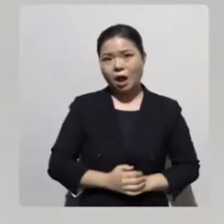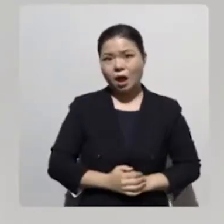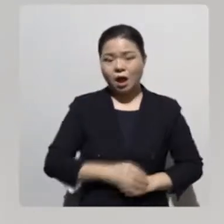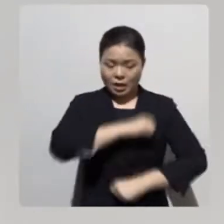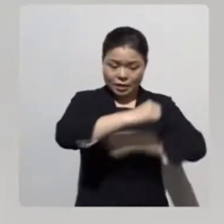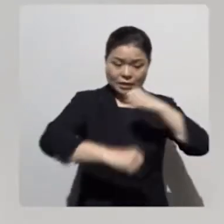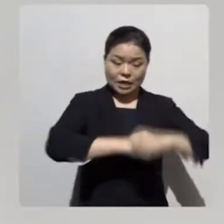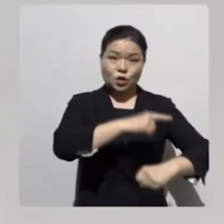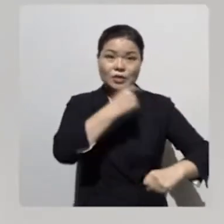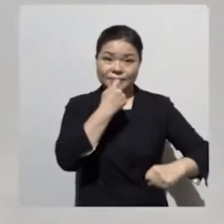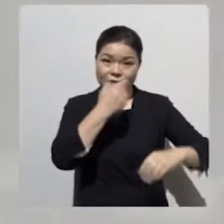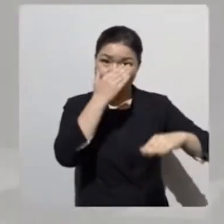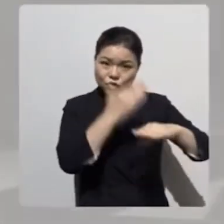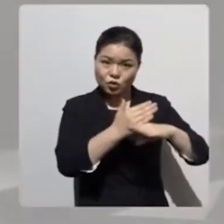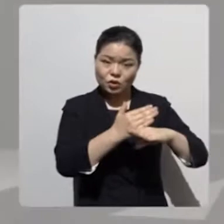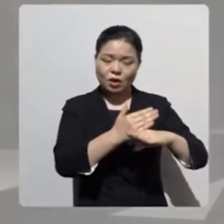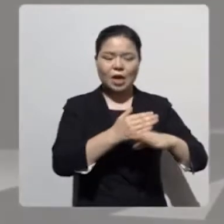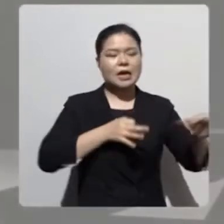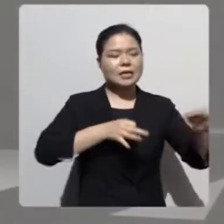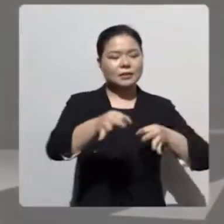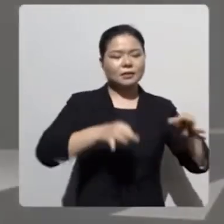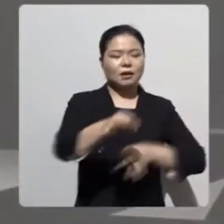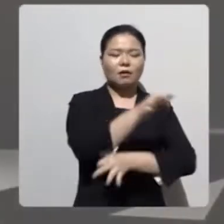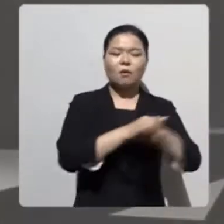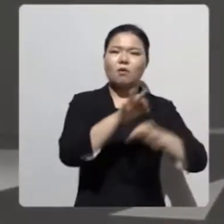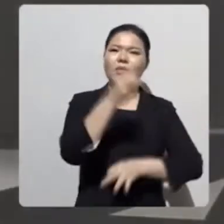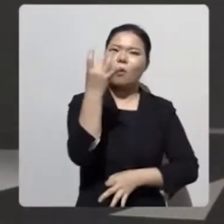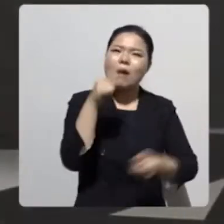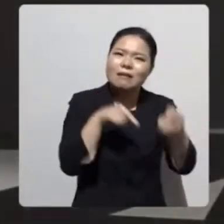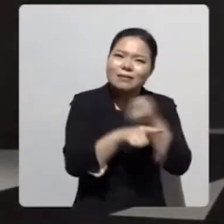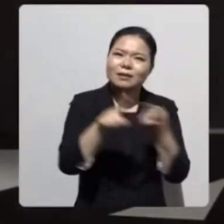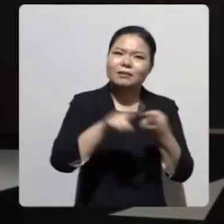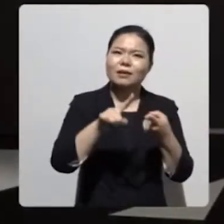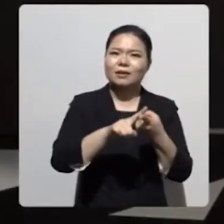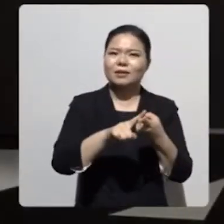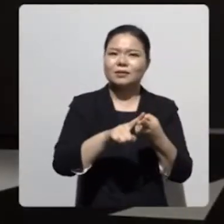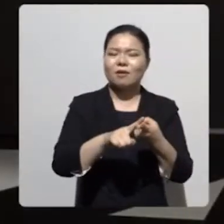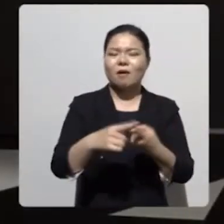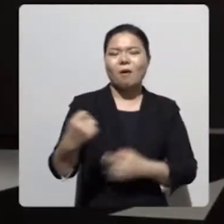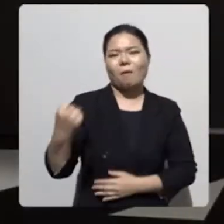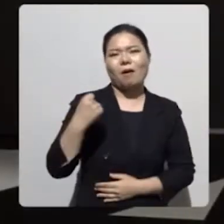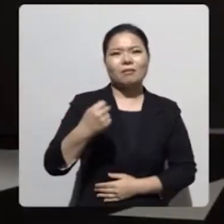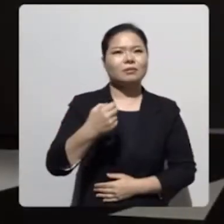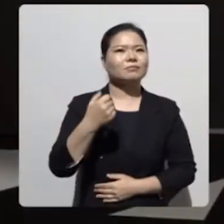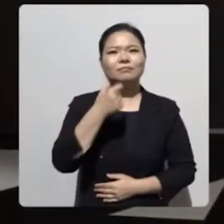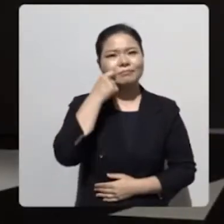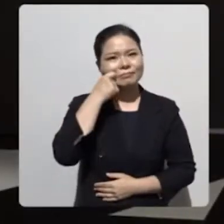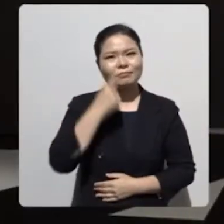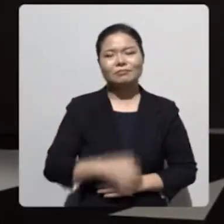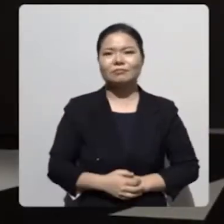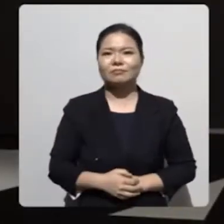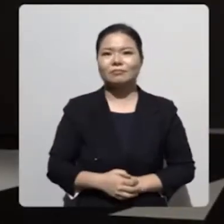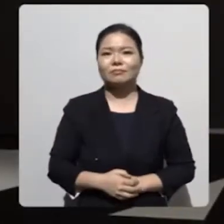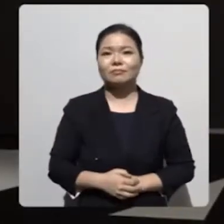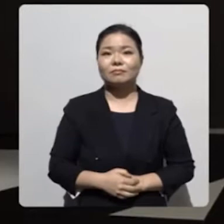자유민주주의에 대한 공격과 시장경제 원리의 훼손을 막을 수 없었습니다. 더